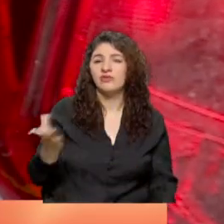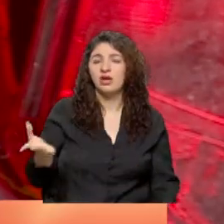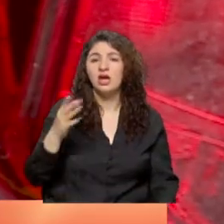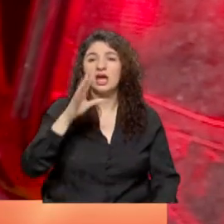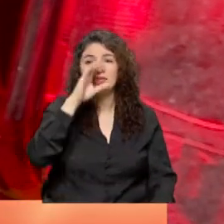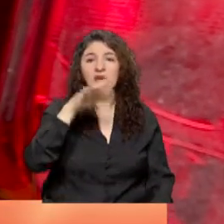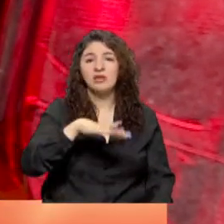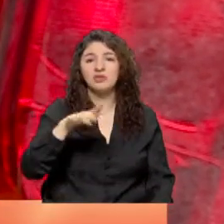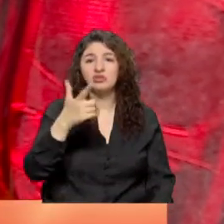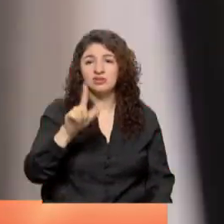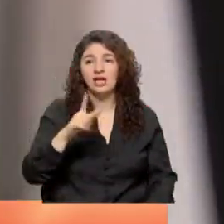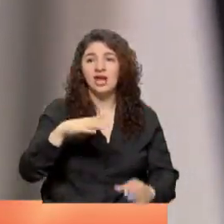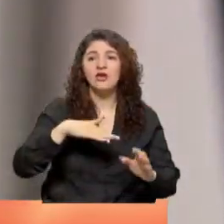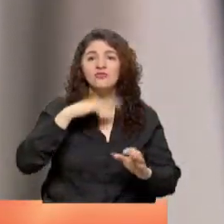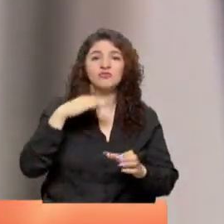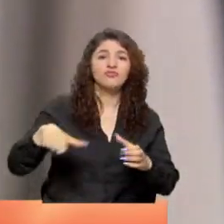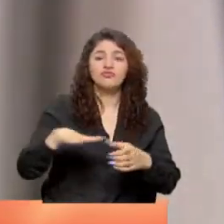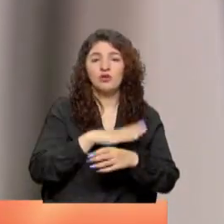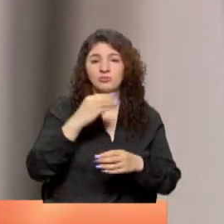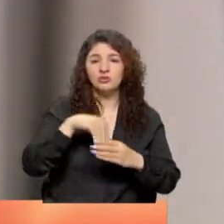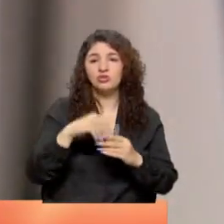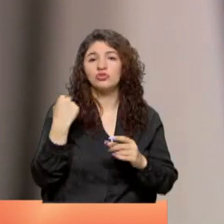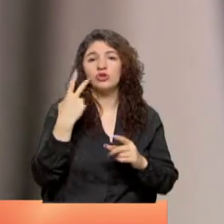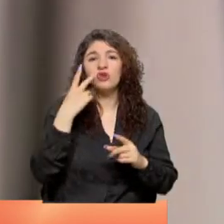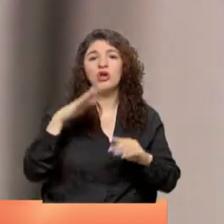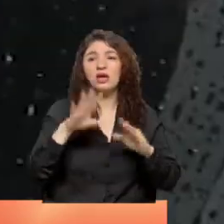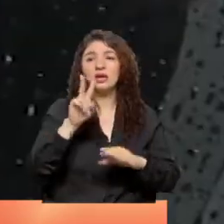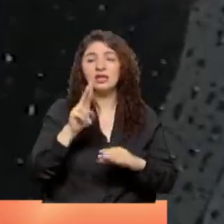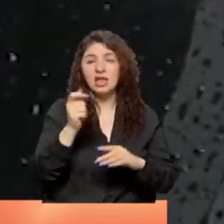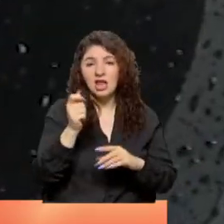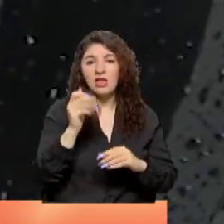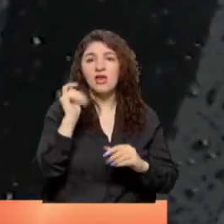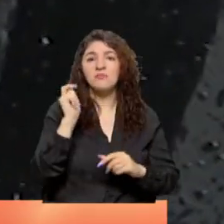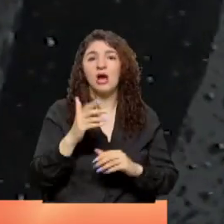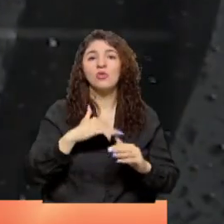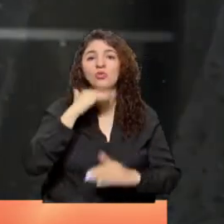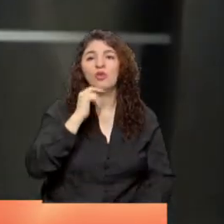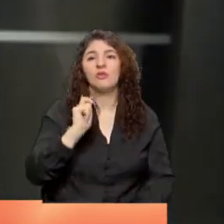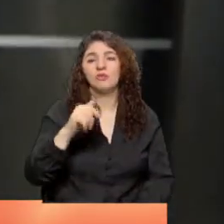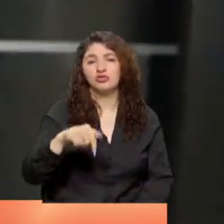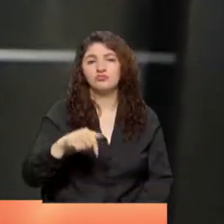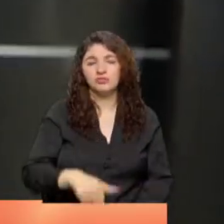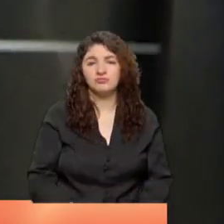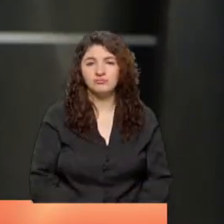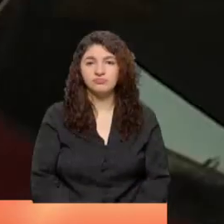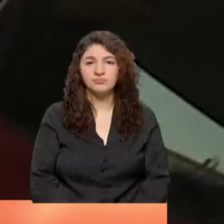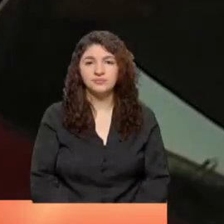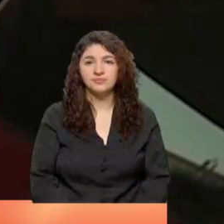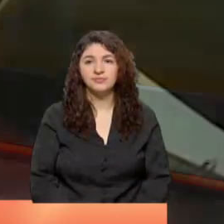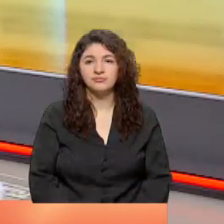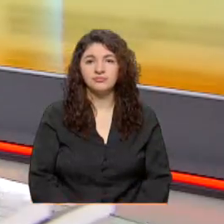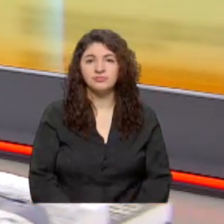İstanbul'da 55 litrelik depoya sahip bir aracın deposu Düne göre ortalama 42 lira daha pahalıya doluyor artık